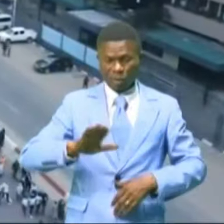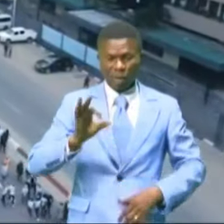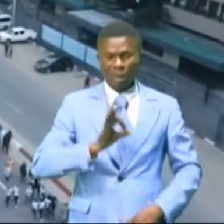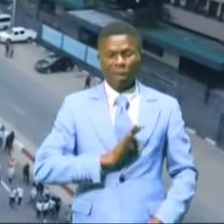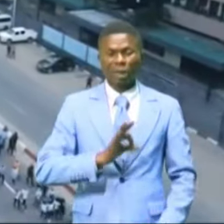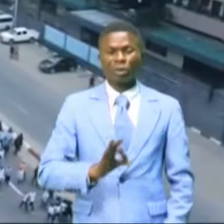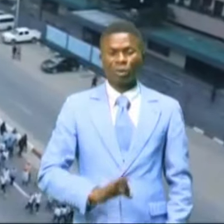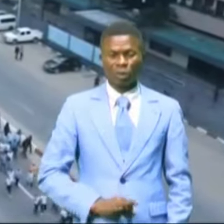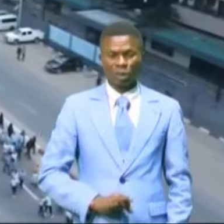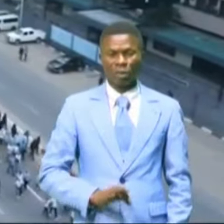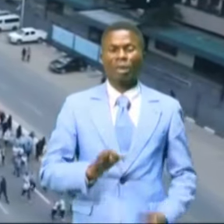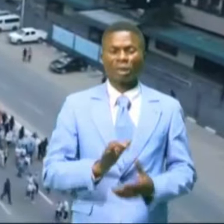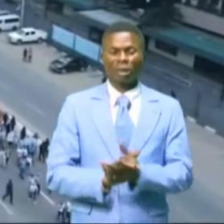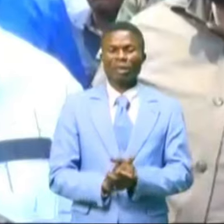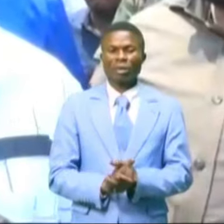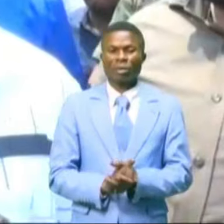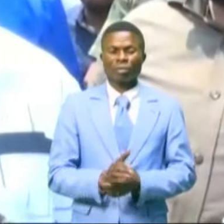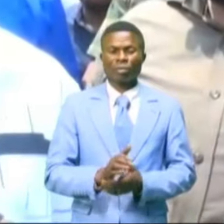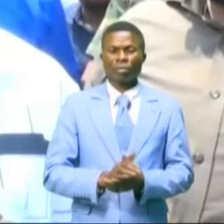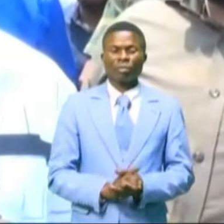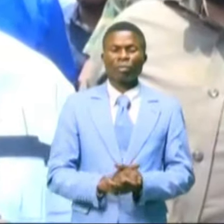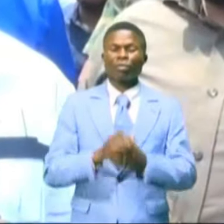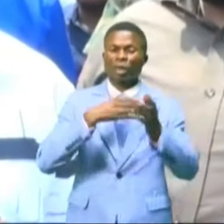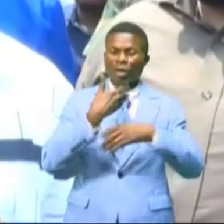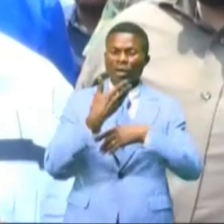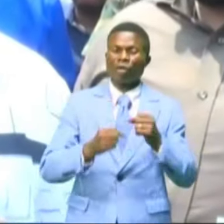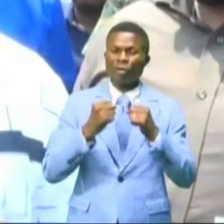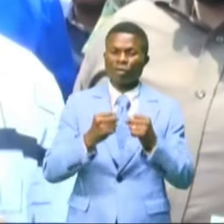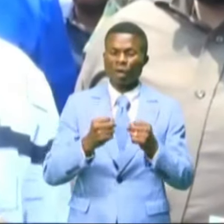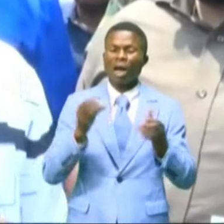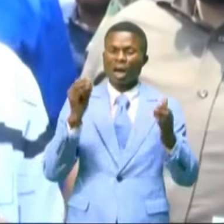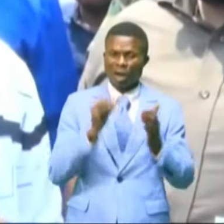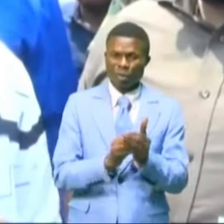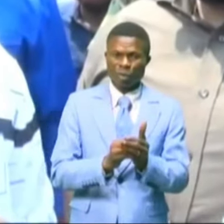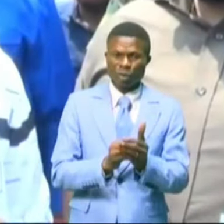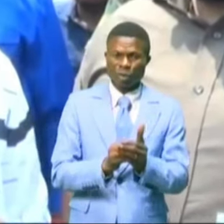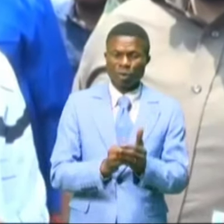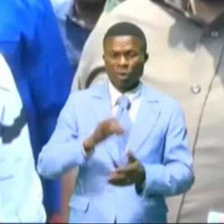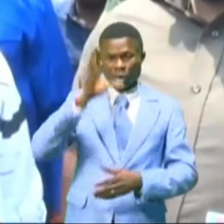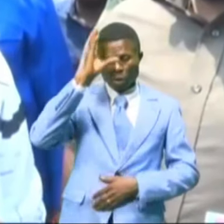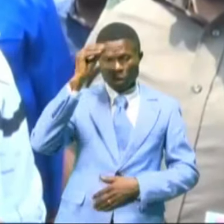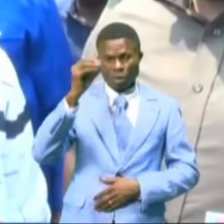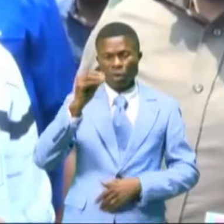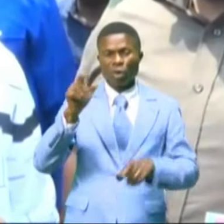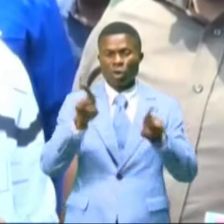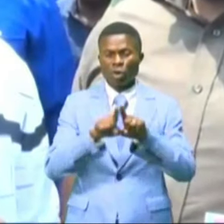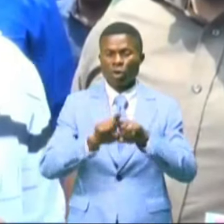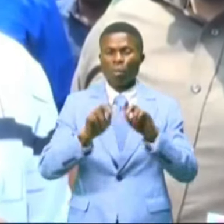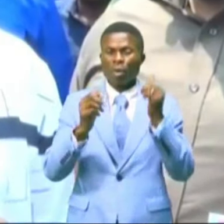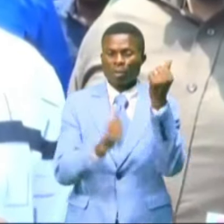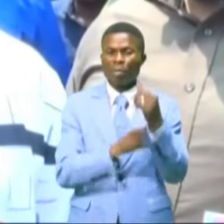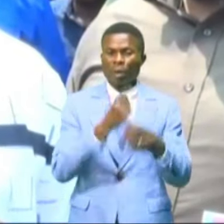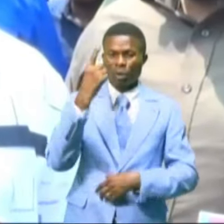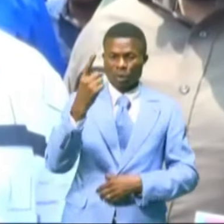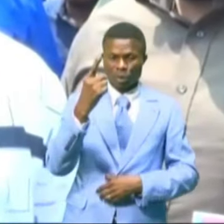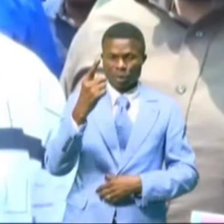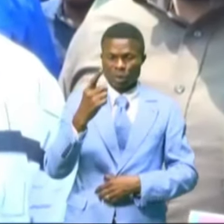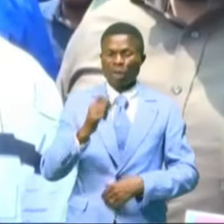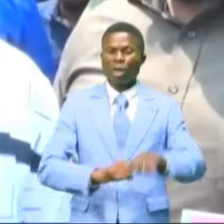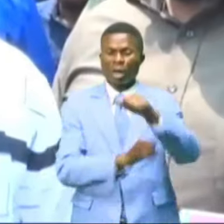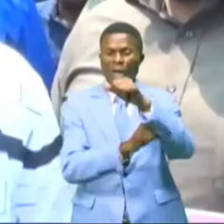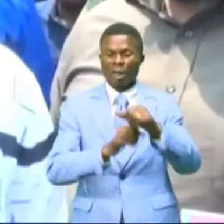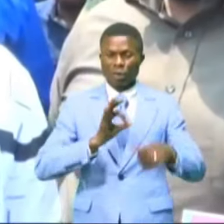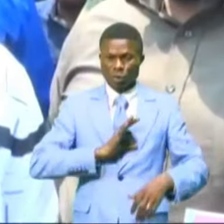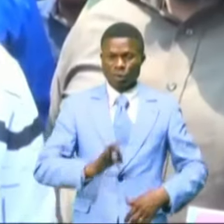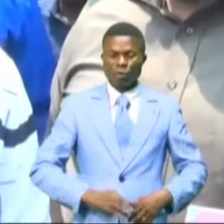Félix Antoine Tshisekedi. Mobilisons-nous encore une fois, levons-nous comme un seul homme derrière le chef de l'État, derrière